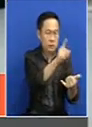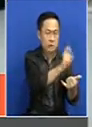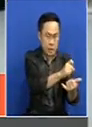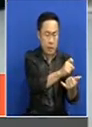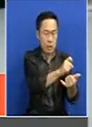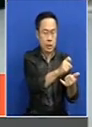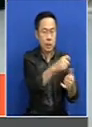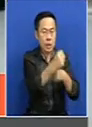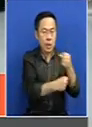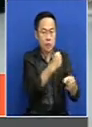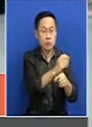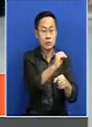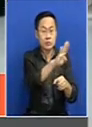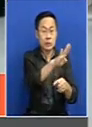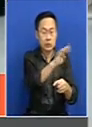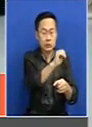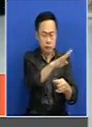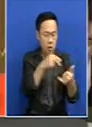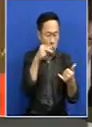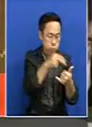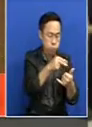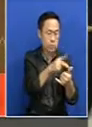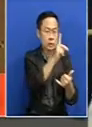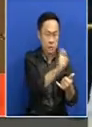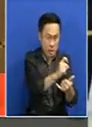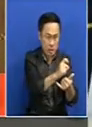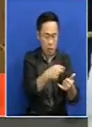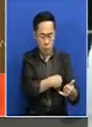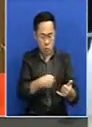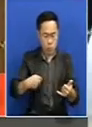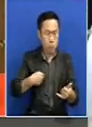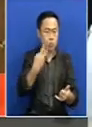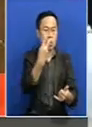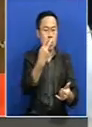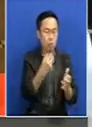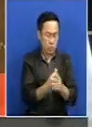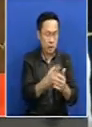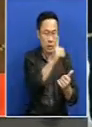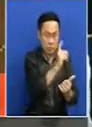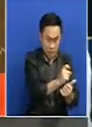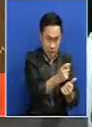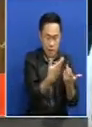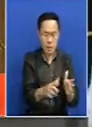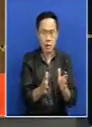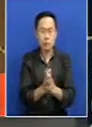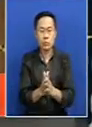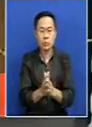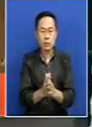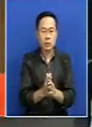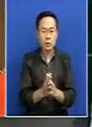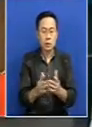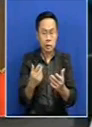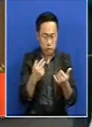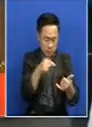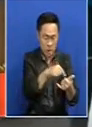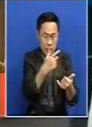ขณาสมสกุลอายุ44ปีโดนเข้าไปที่ท้ายทอยลำตัวรวม2นัดคือเจ้าหน้าที่ก็พยายามจะไปช่วยเหลือสุด